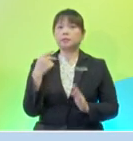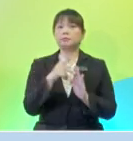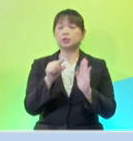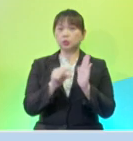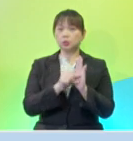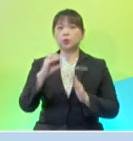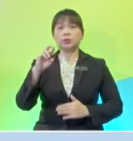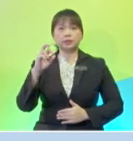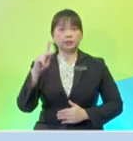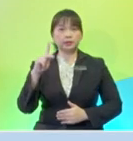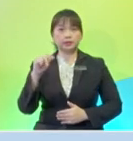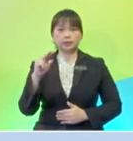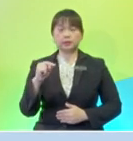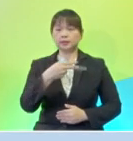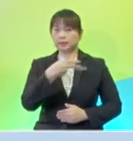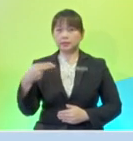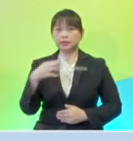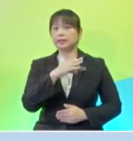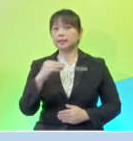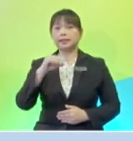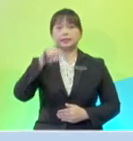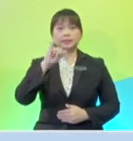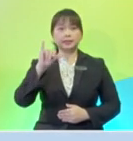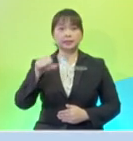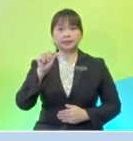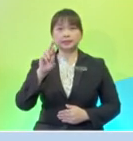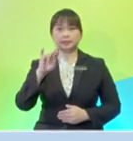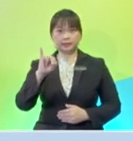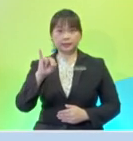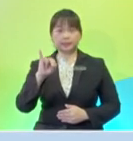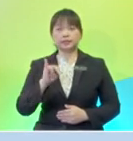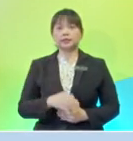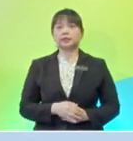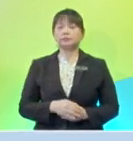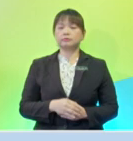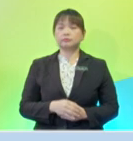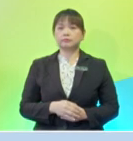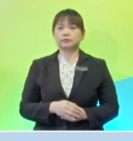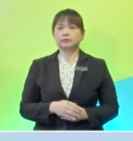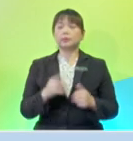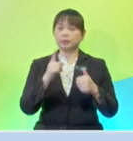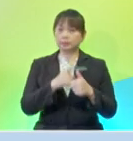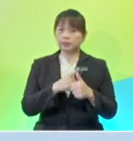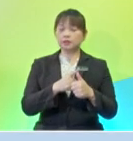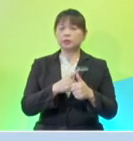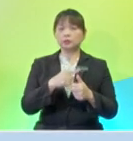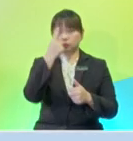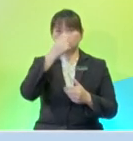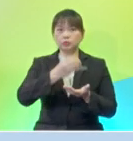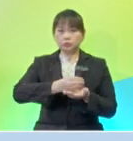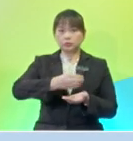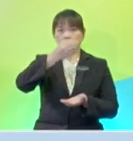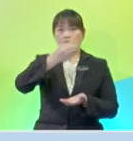juga penggerakkan silari biasanya sama ada silinder atau cuboy